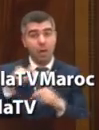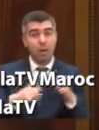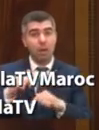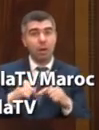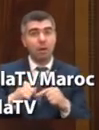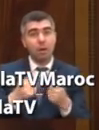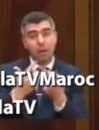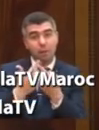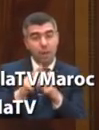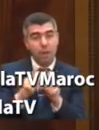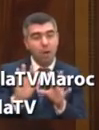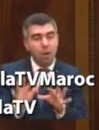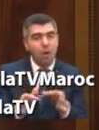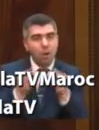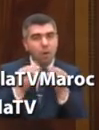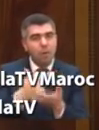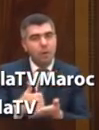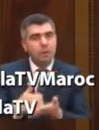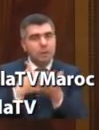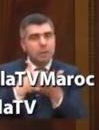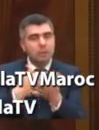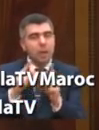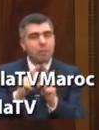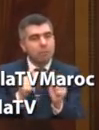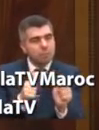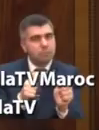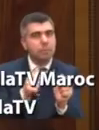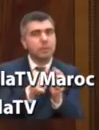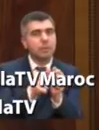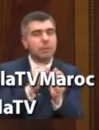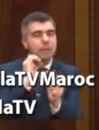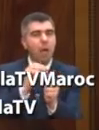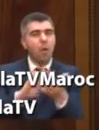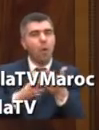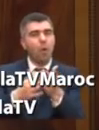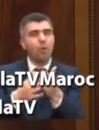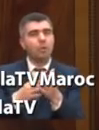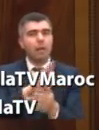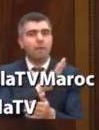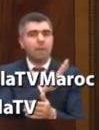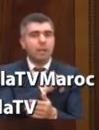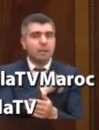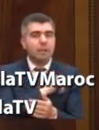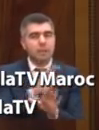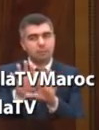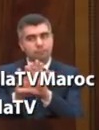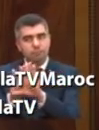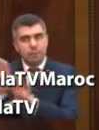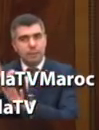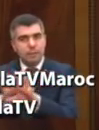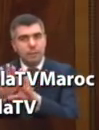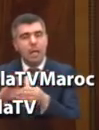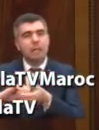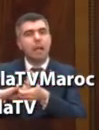الآليات الناجعة لمساندة الكفاح الفلسطيني، وفي العمل على إنجاح كل المبادرات التضامنية